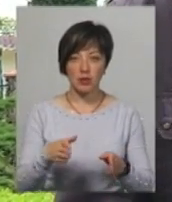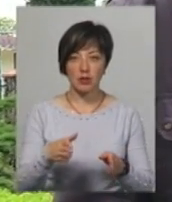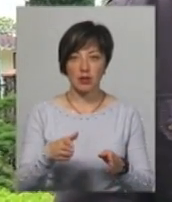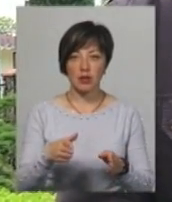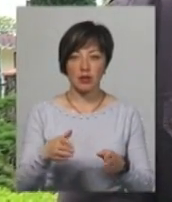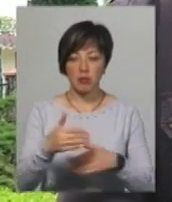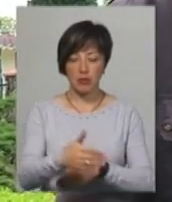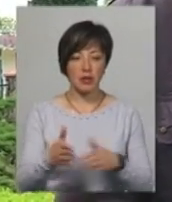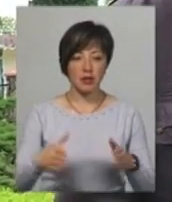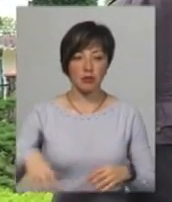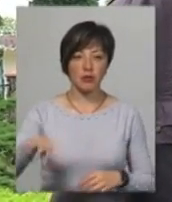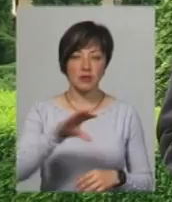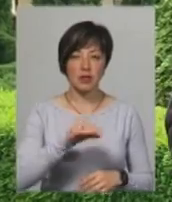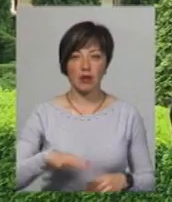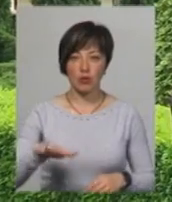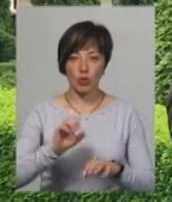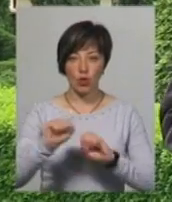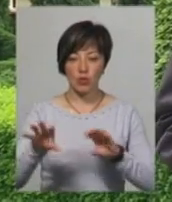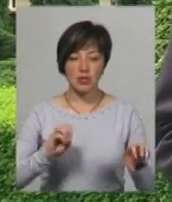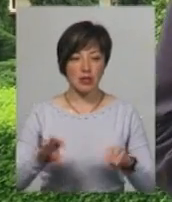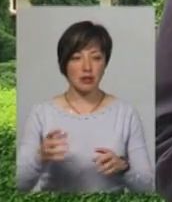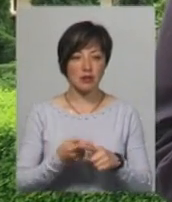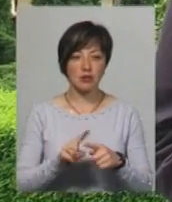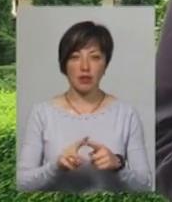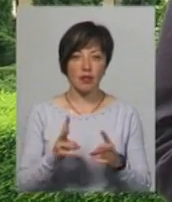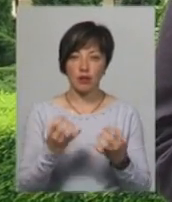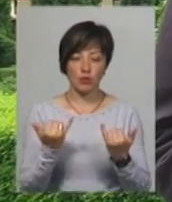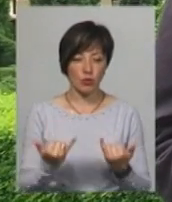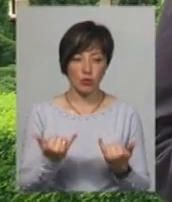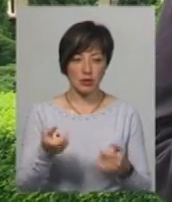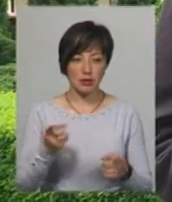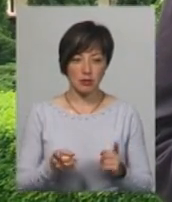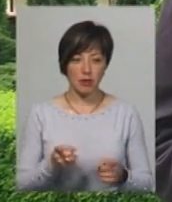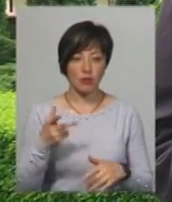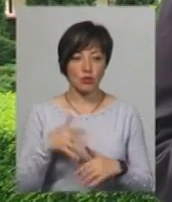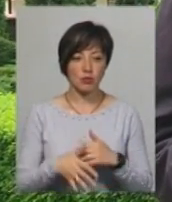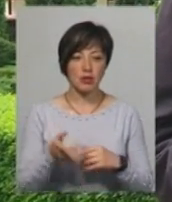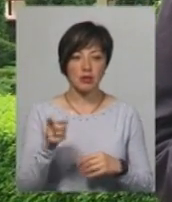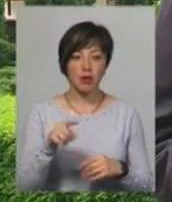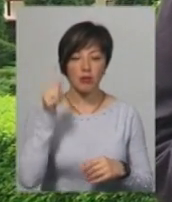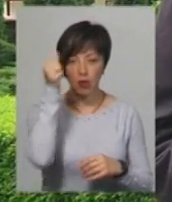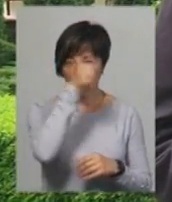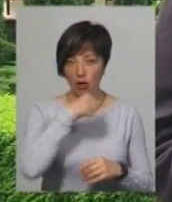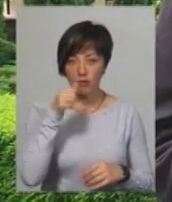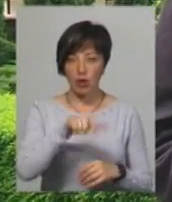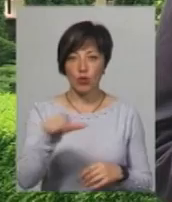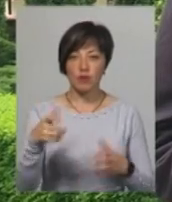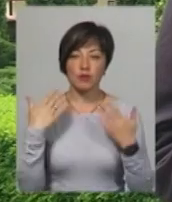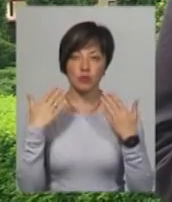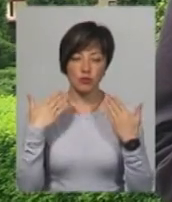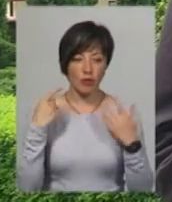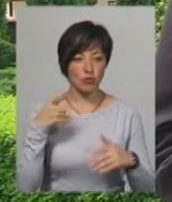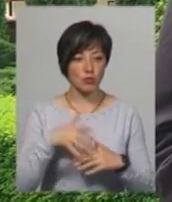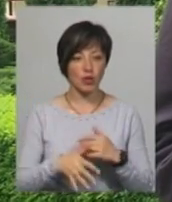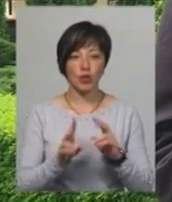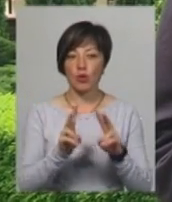якихось плит по всій території розкидані. Ну, вони розкидані не сьогодні, насправді, розумієте? Там роками люди відпочивають, щоб